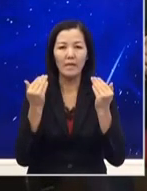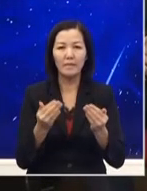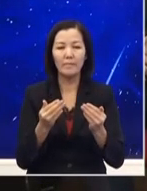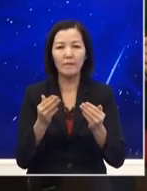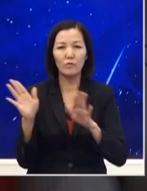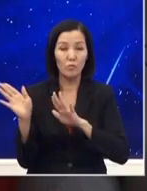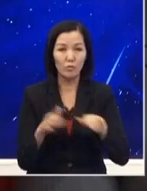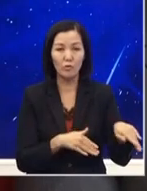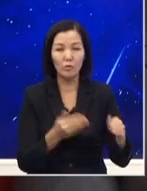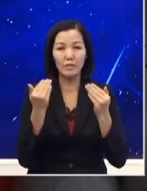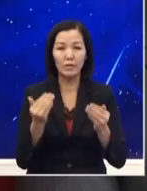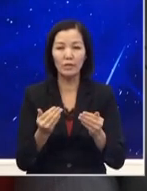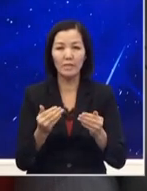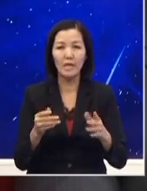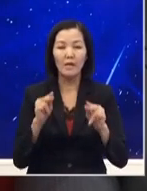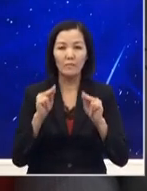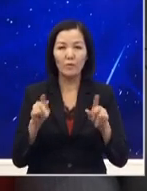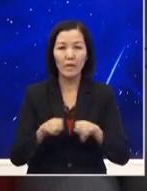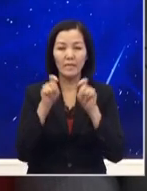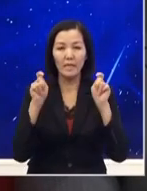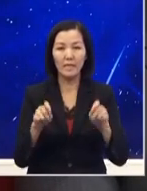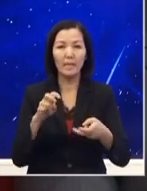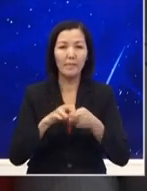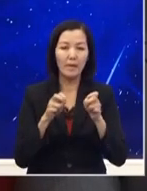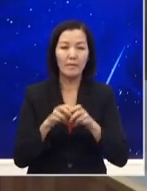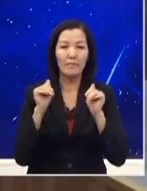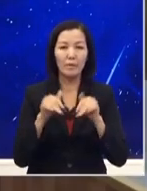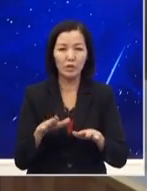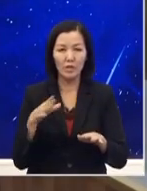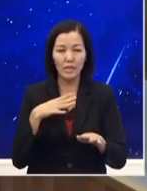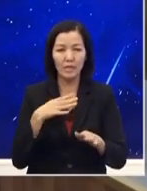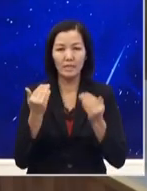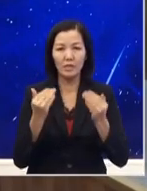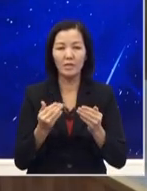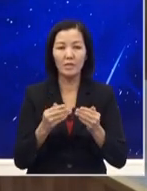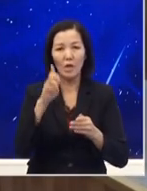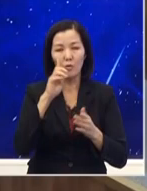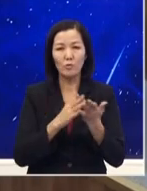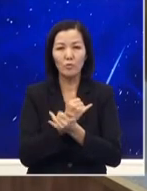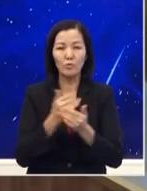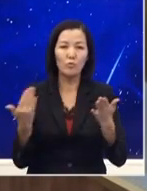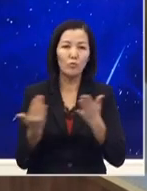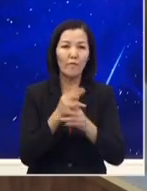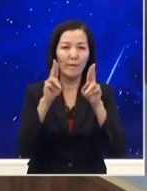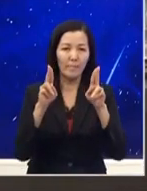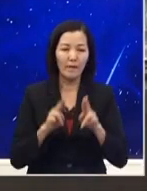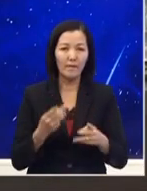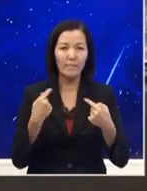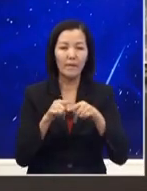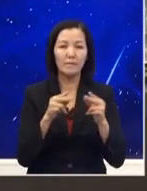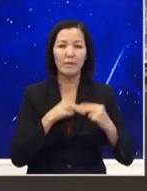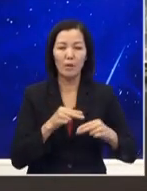позади. Дабы избавить казахстанцев от подобных проблем, система получения госуслуг переходит в новый формат. О механизме